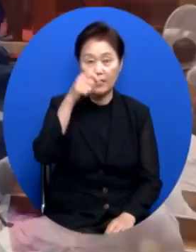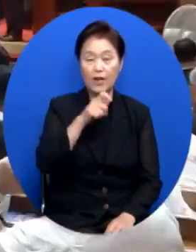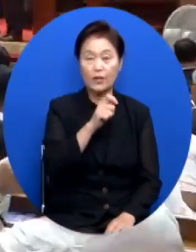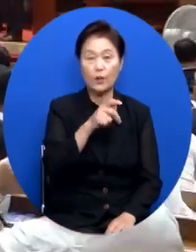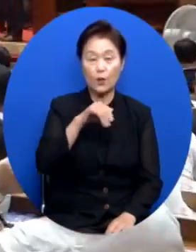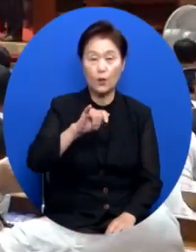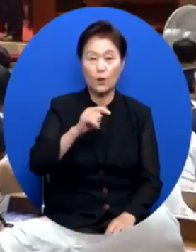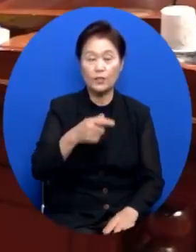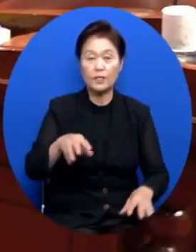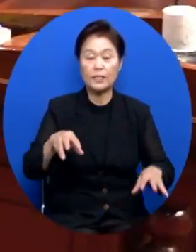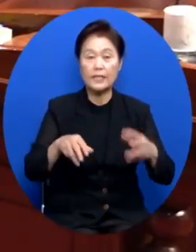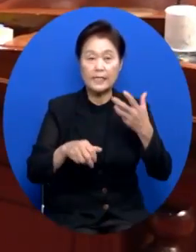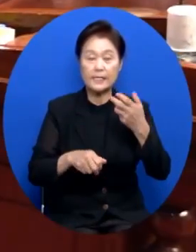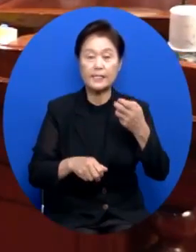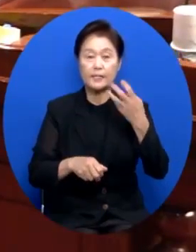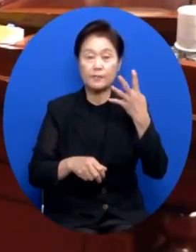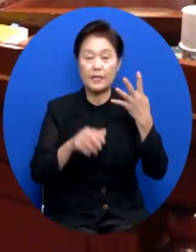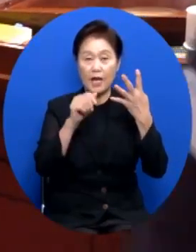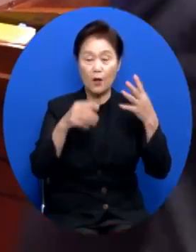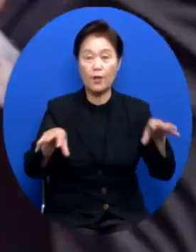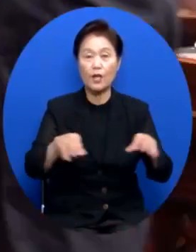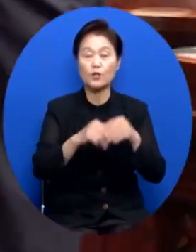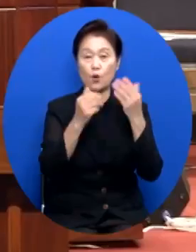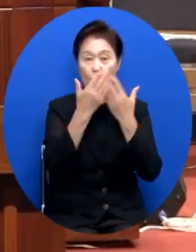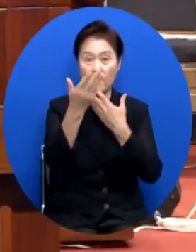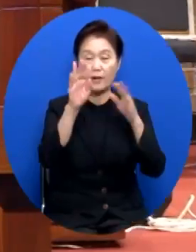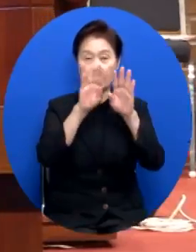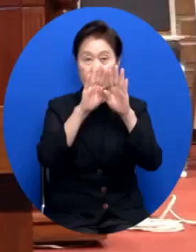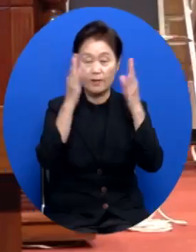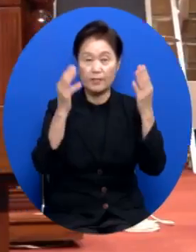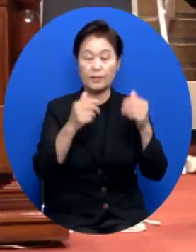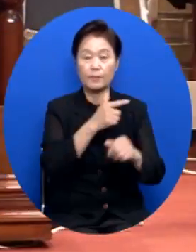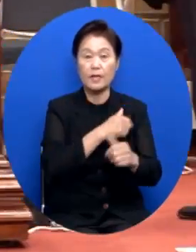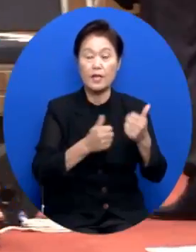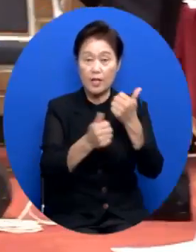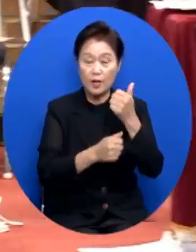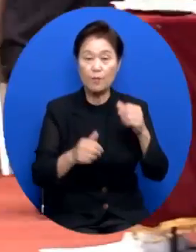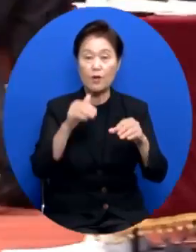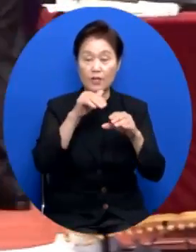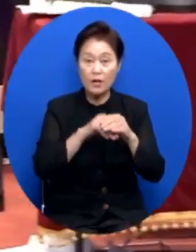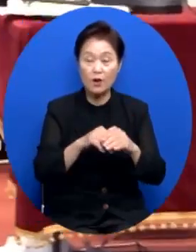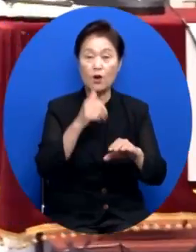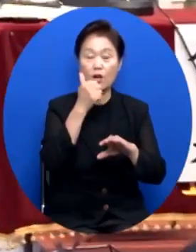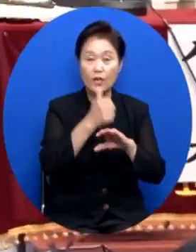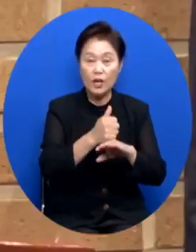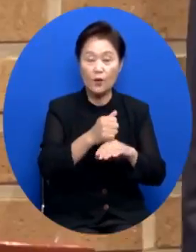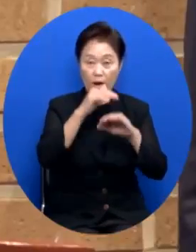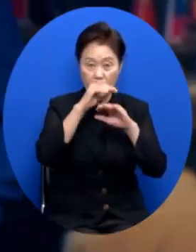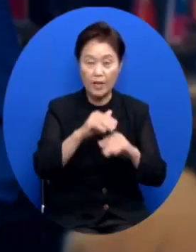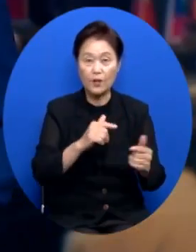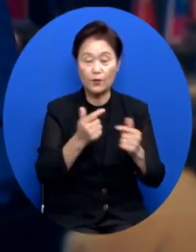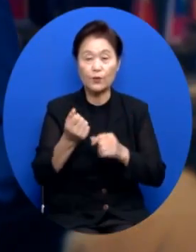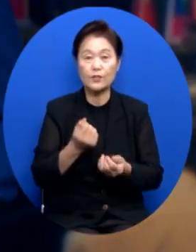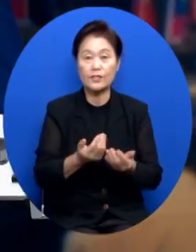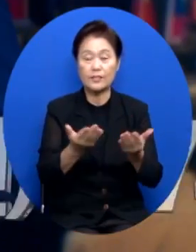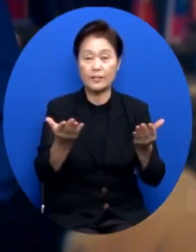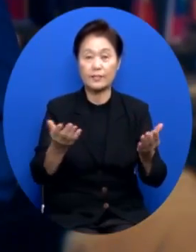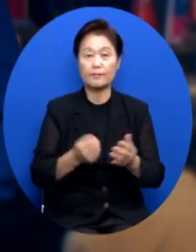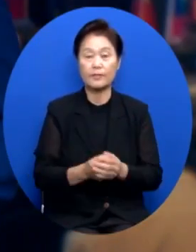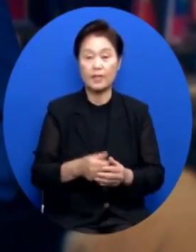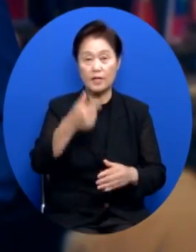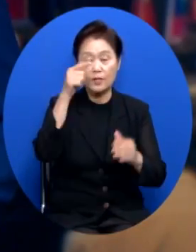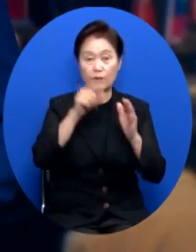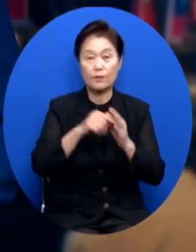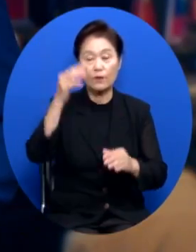대한예수교장로회 고신총회 제74차 총회가 시작됐습니다. 임원 선거 결과와 주요 헌의안 내용을 전해드립니다.